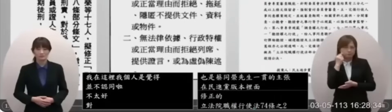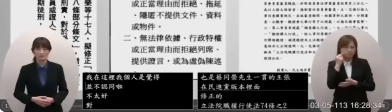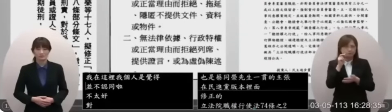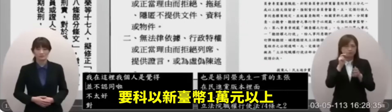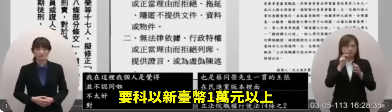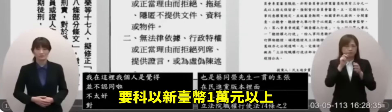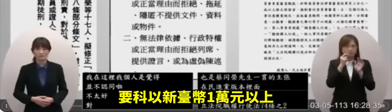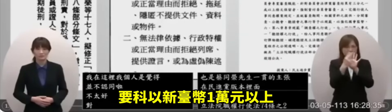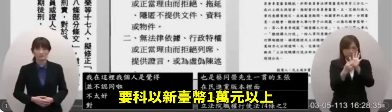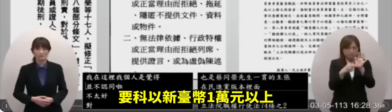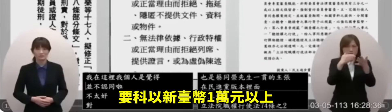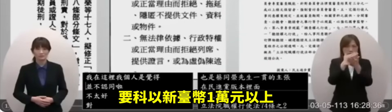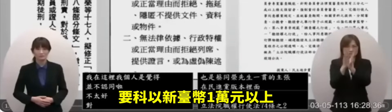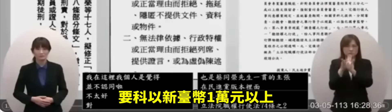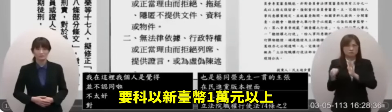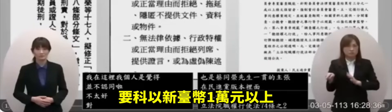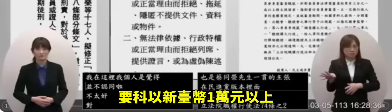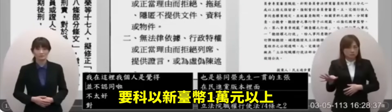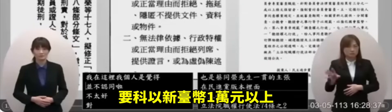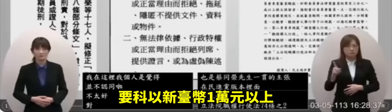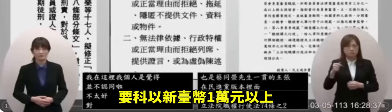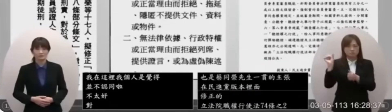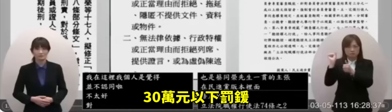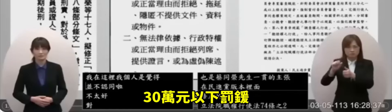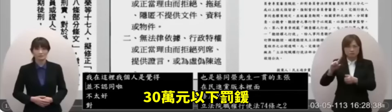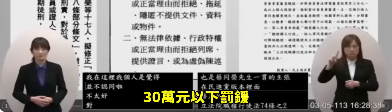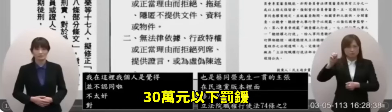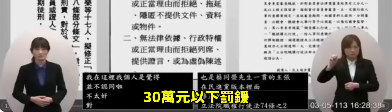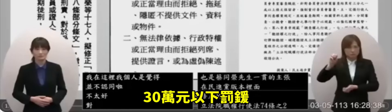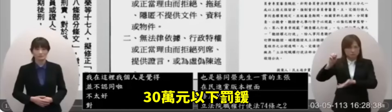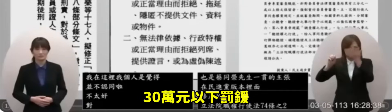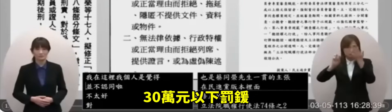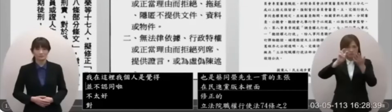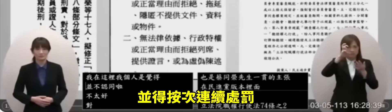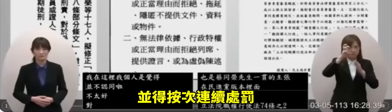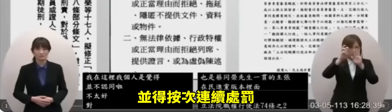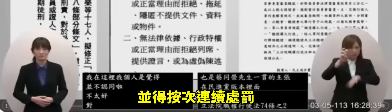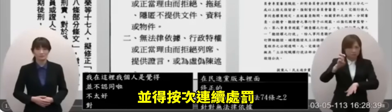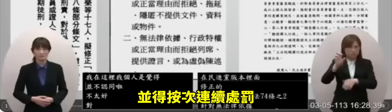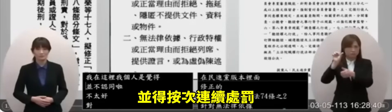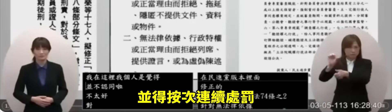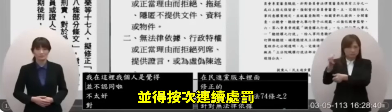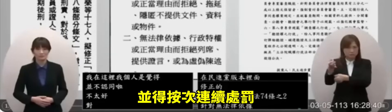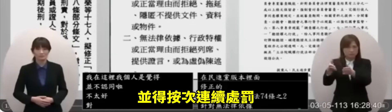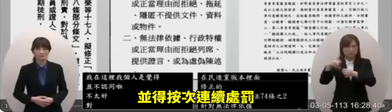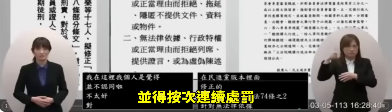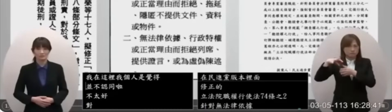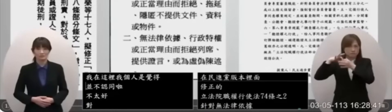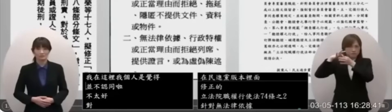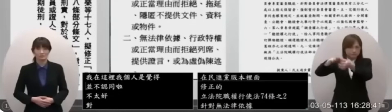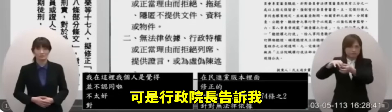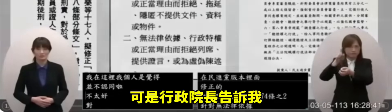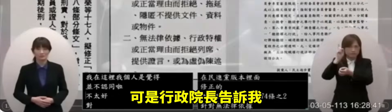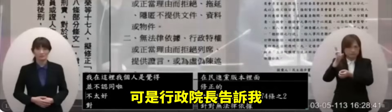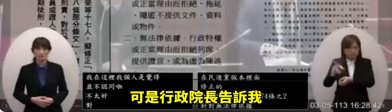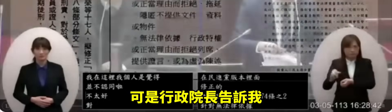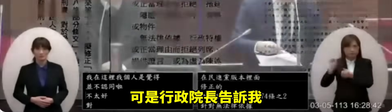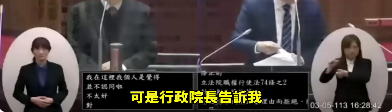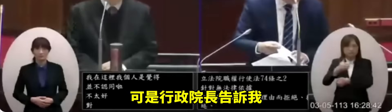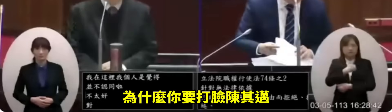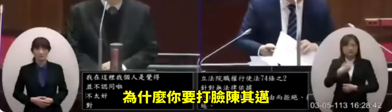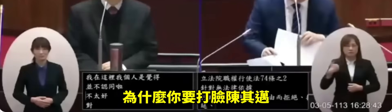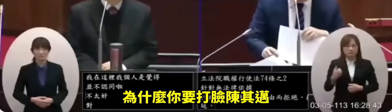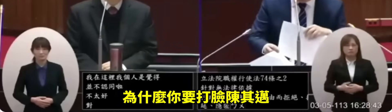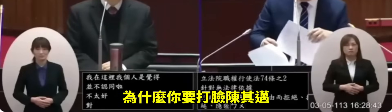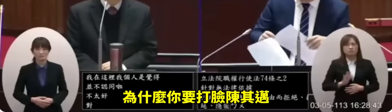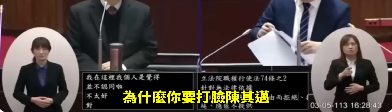为，要可以新台币10000元以上、30万元以下罚锾，并得按次连续处罚。可不可以请院长告诉